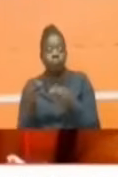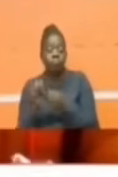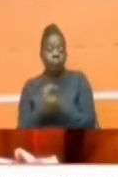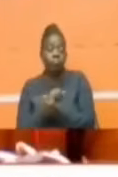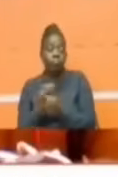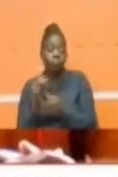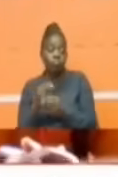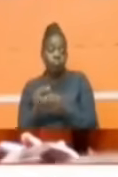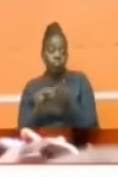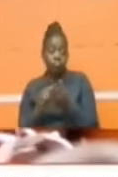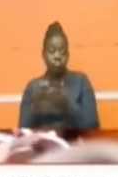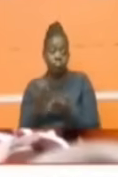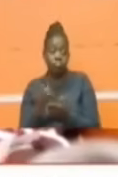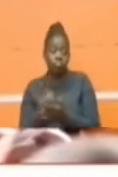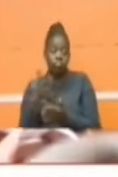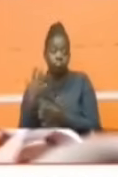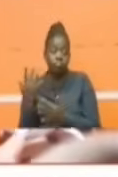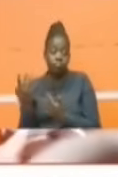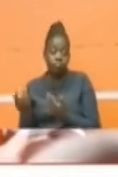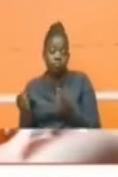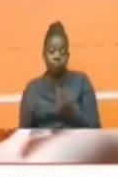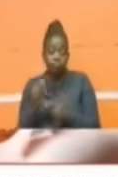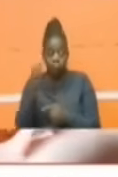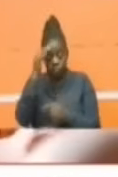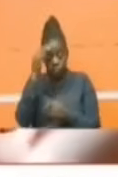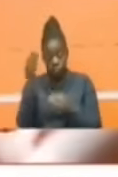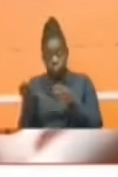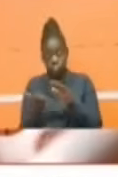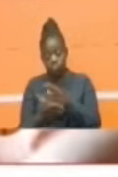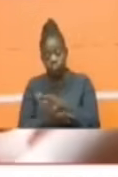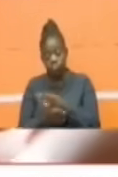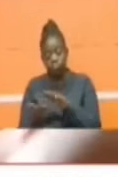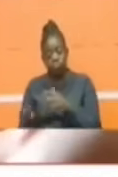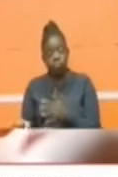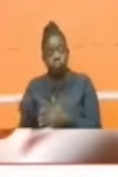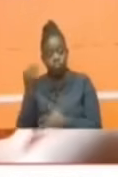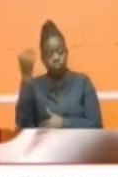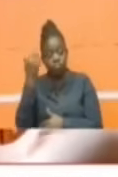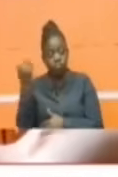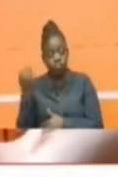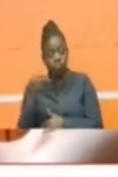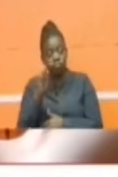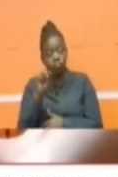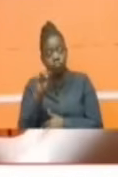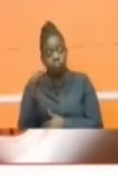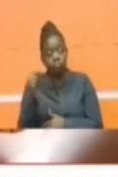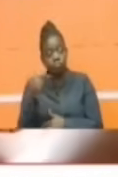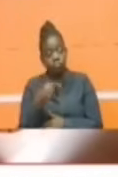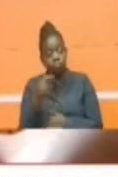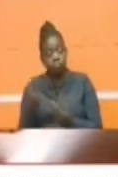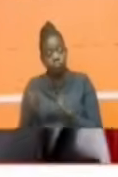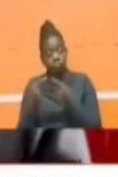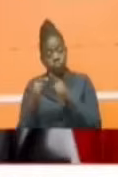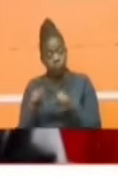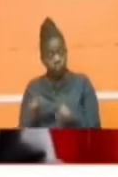erinnya ng'akozesa omukutu gwa WhatsApp era poliisi yakola fayiro n'egirwayo ku kkooti e Mengo ne batandika okuwera